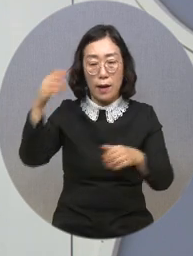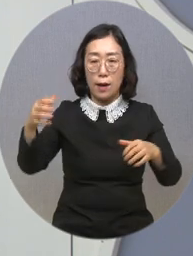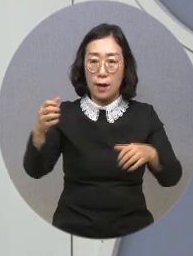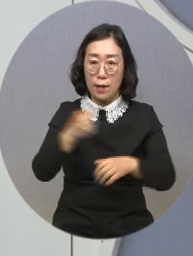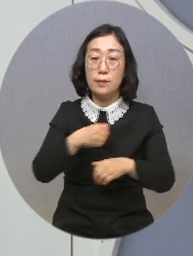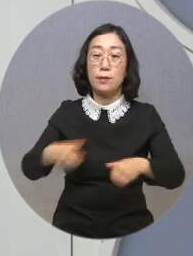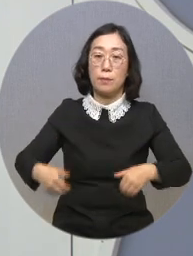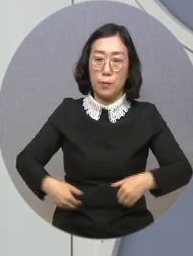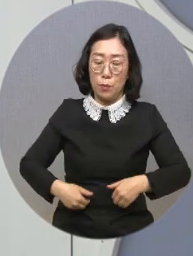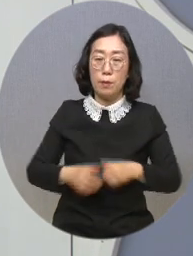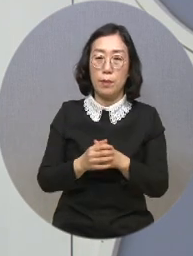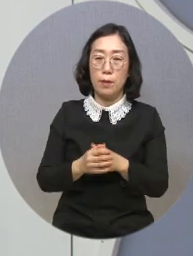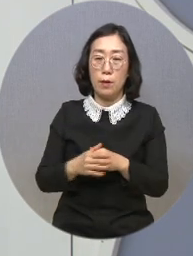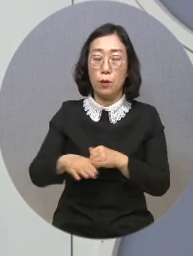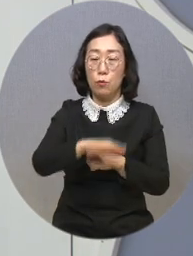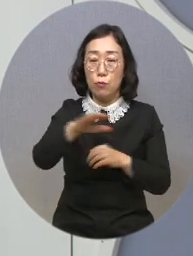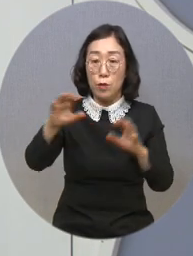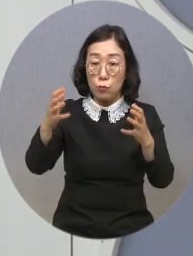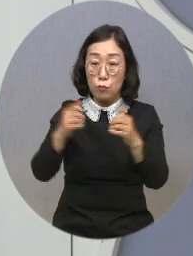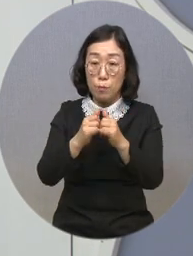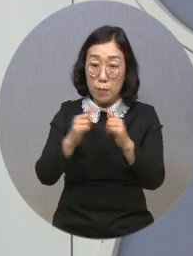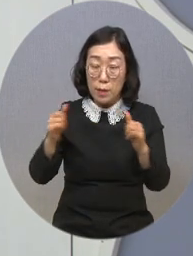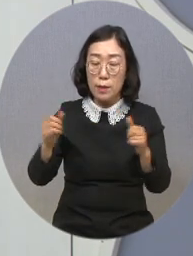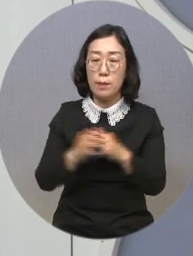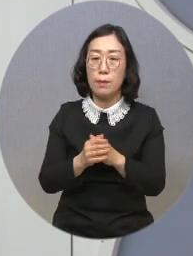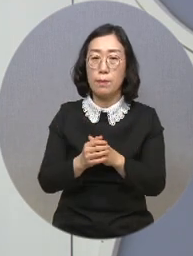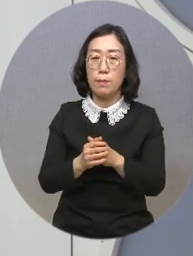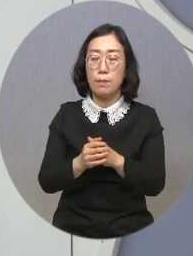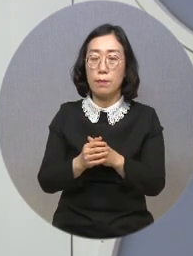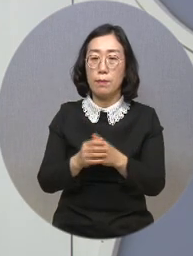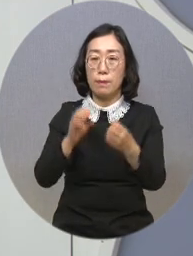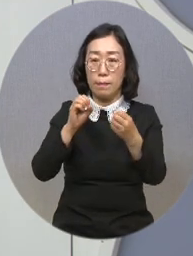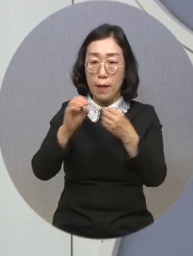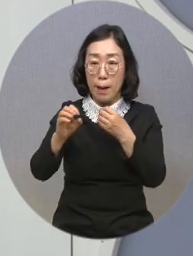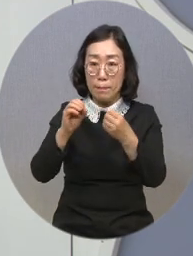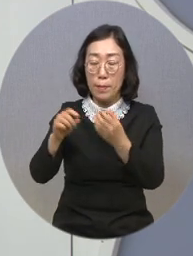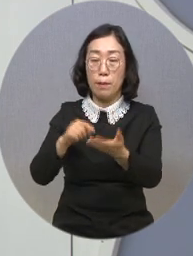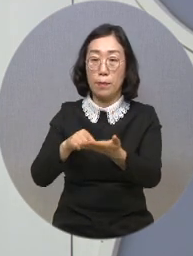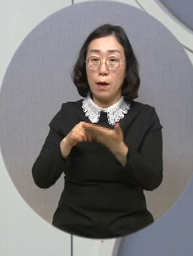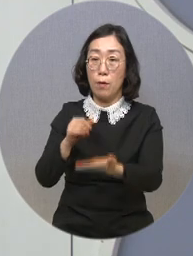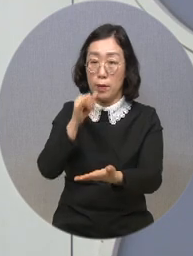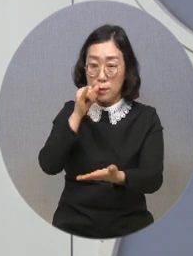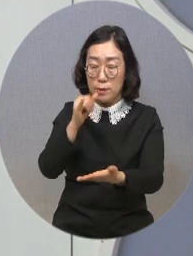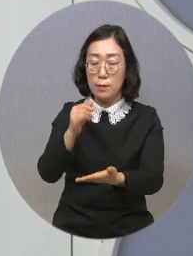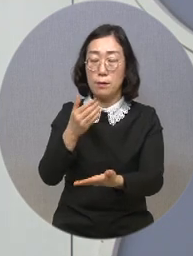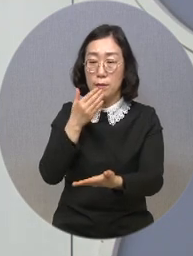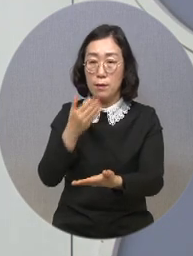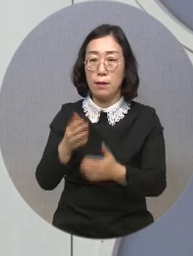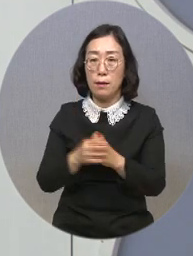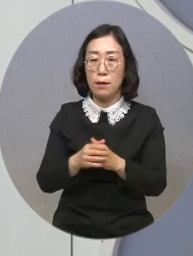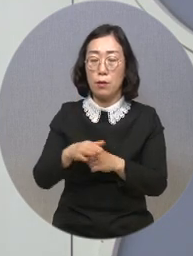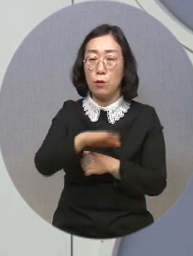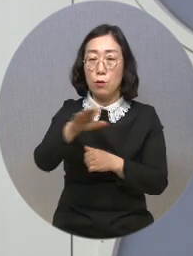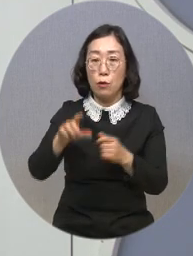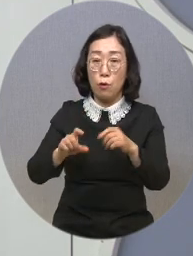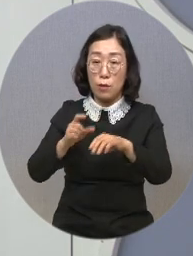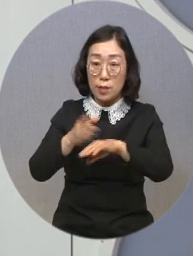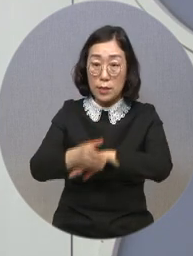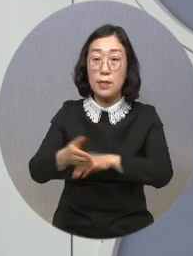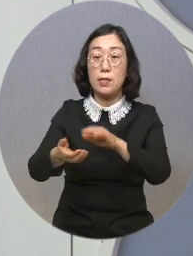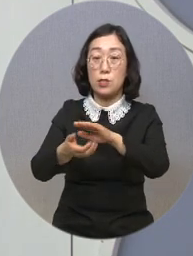저는 우리 국민이 위대한 국민이기 때문에 해답이 저는 있을 거라고 생각하는데 이제는 더 늦기